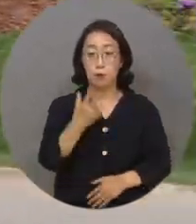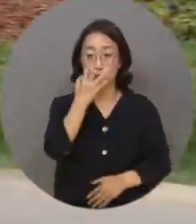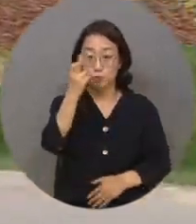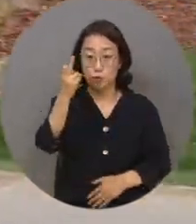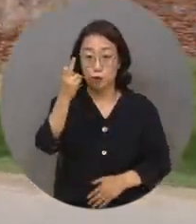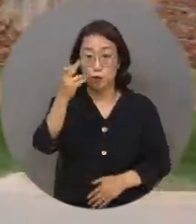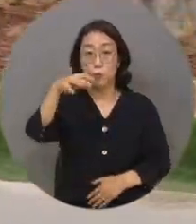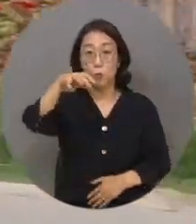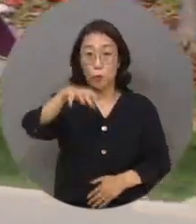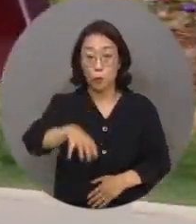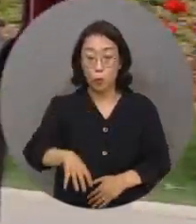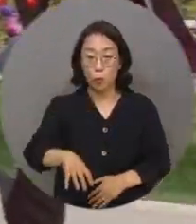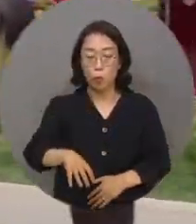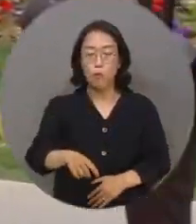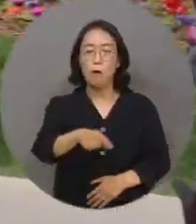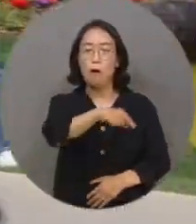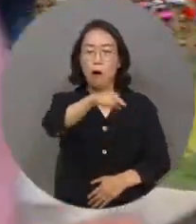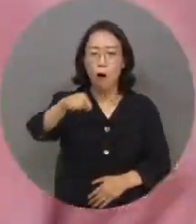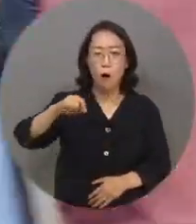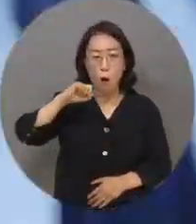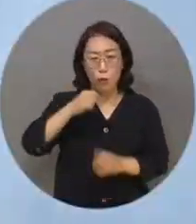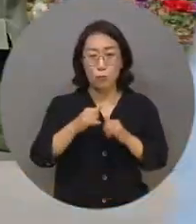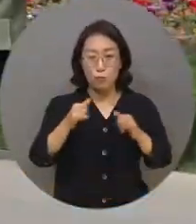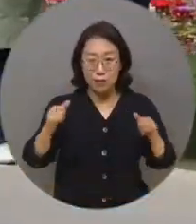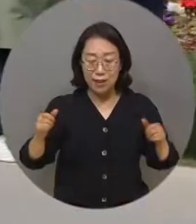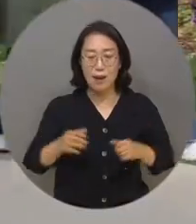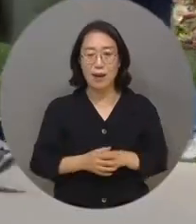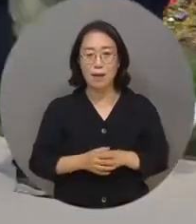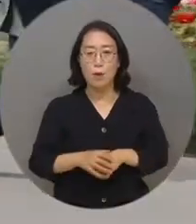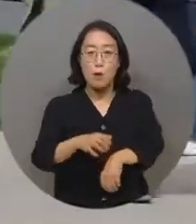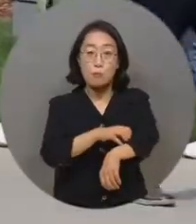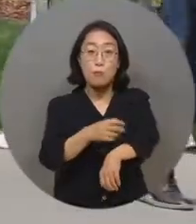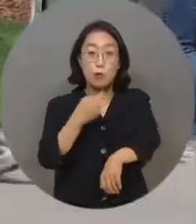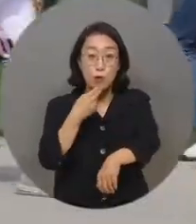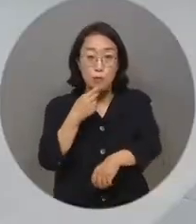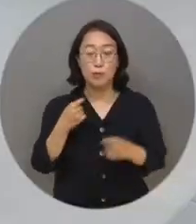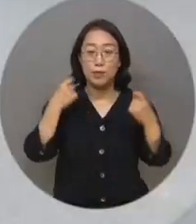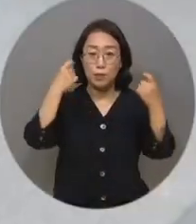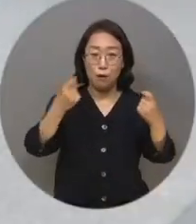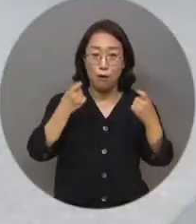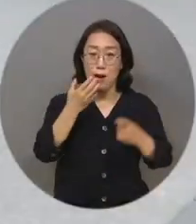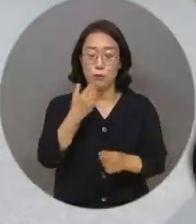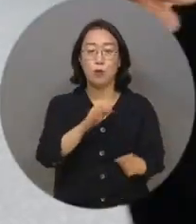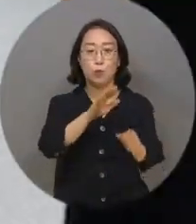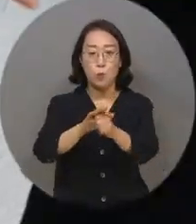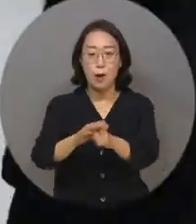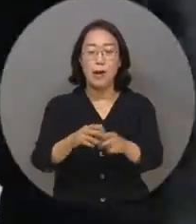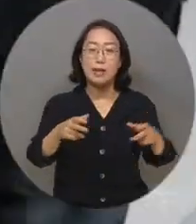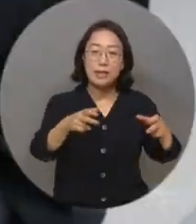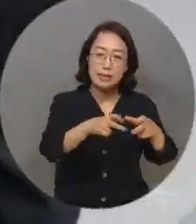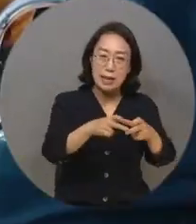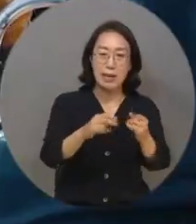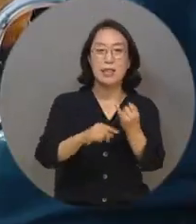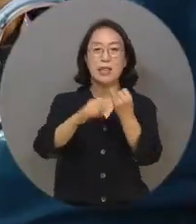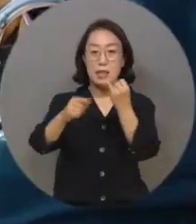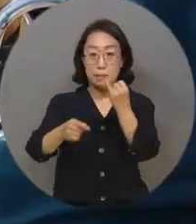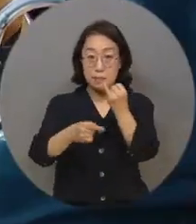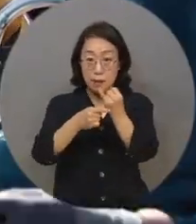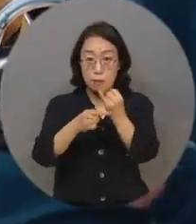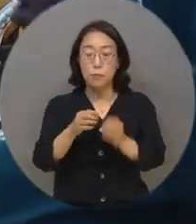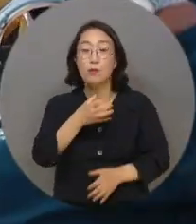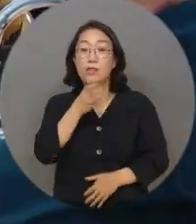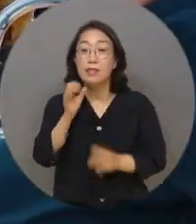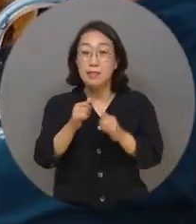순천시는 교통약자가 제약 없이 여행할 수 있는 환경을 제공하기 위해 장애인, 임산부, 고령자